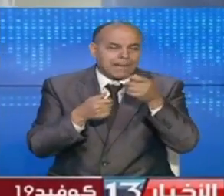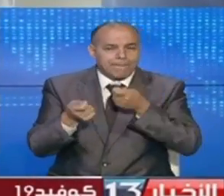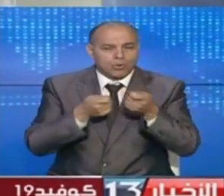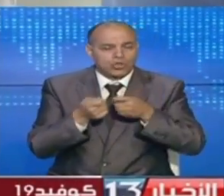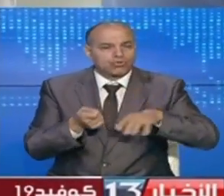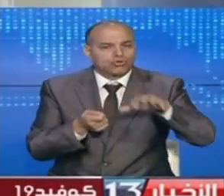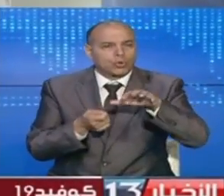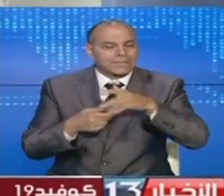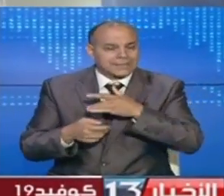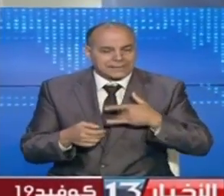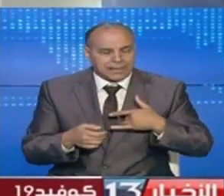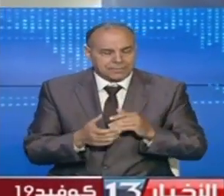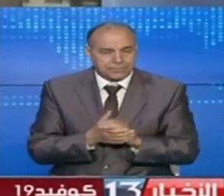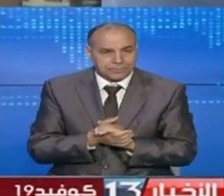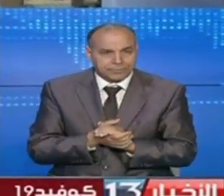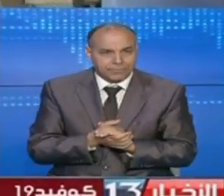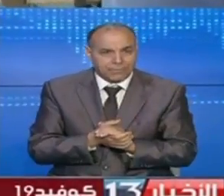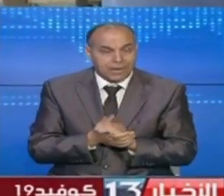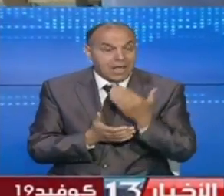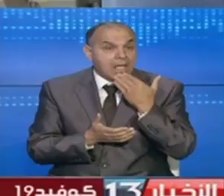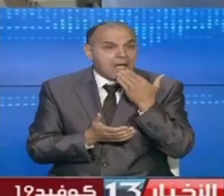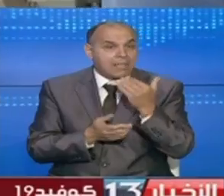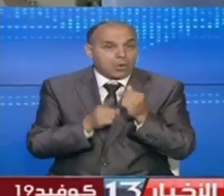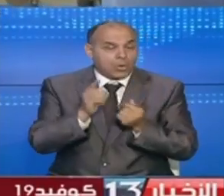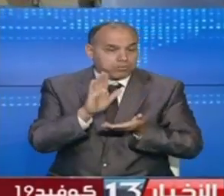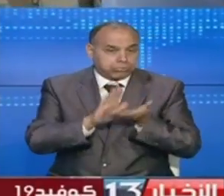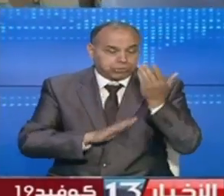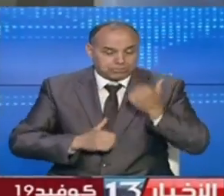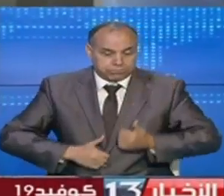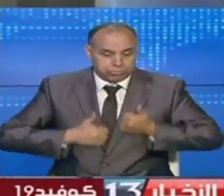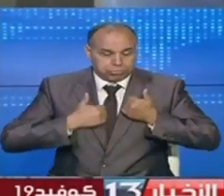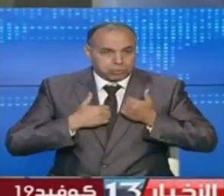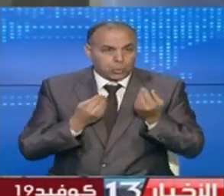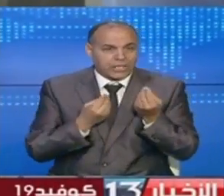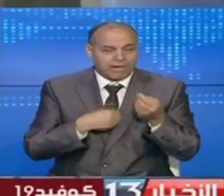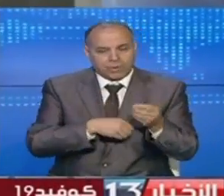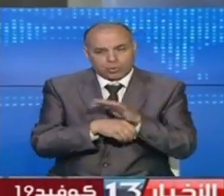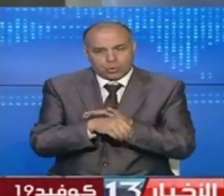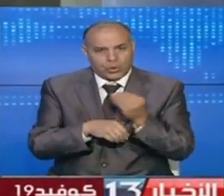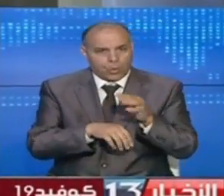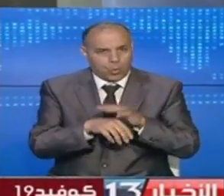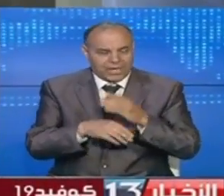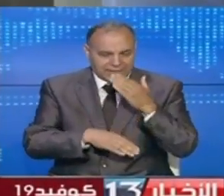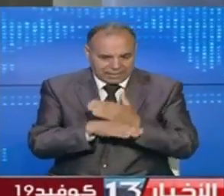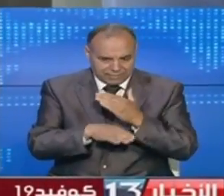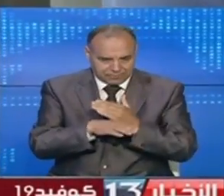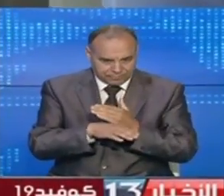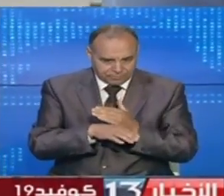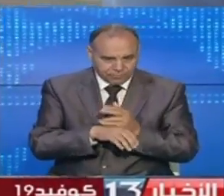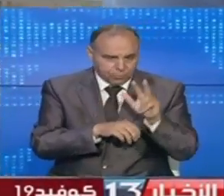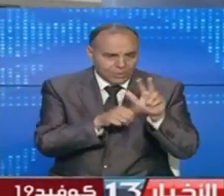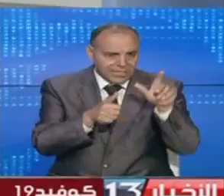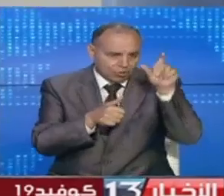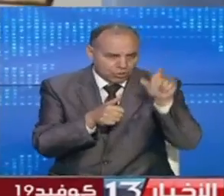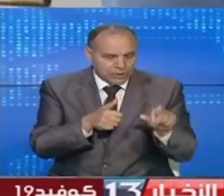المدير الجهوي للصحة طارق الراجحي. هذا وقد ارتفعت حالة شفاء المصابين بفيروس كورونا بولاية قفصة إلى